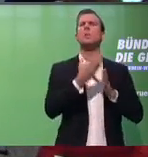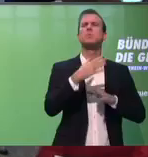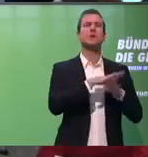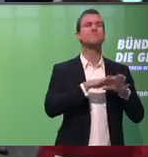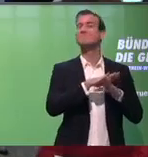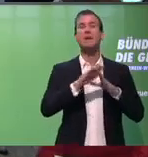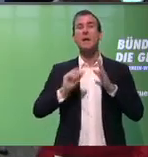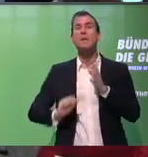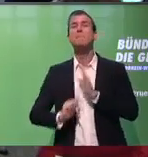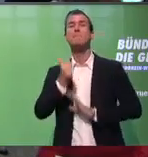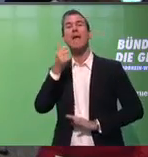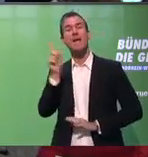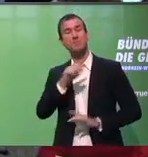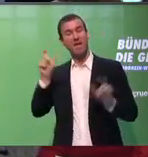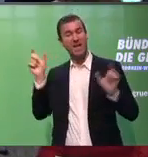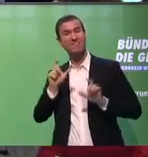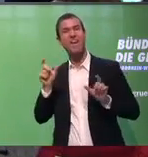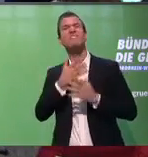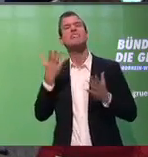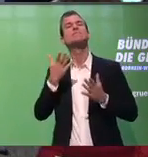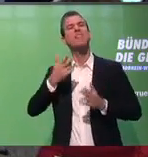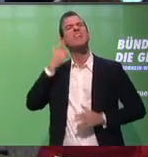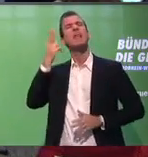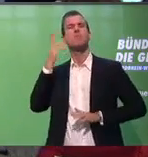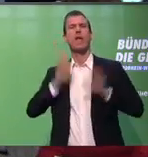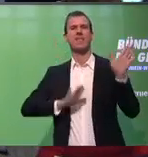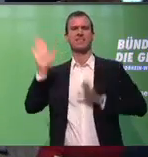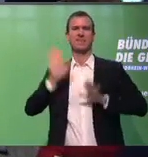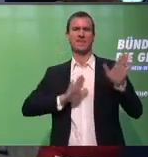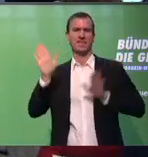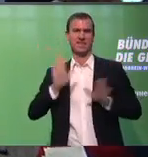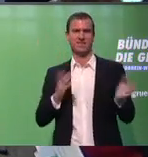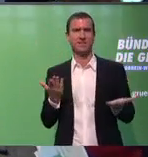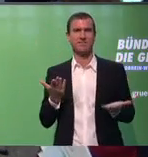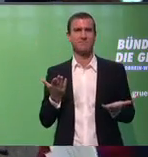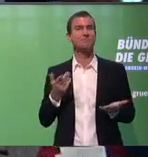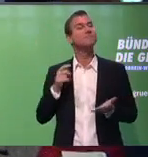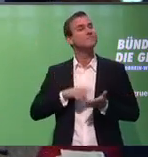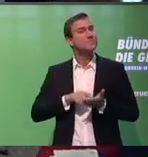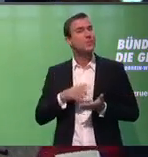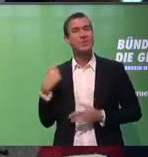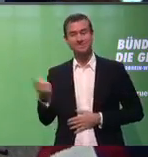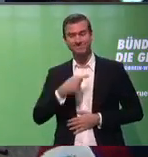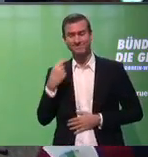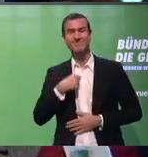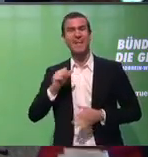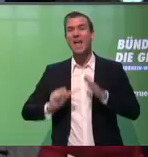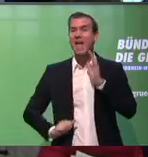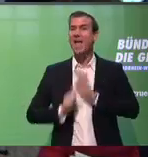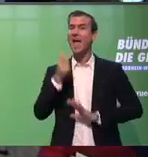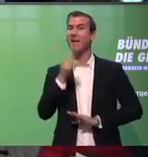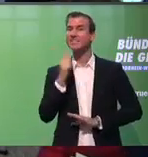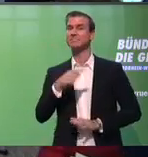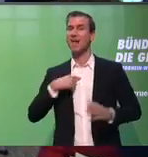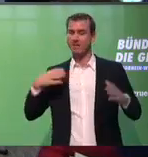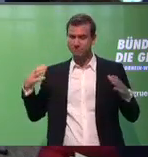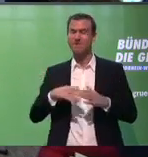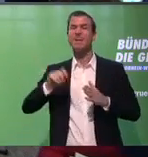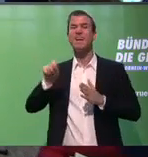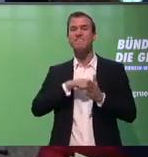eine Premierenfeier der Demokratie. Denn wir wählen zum ersten Mal